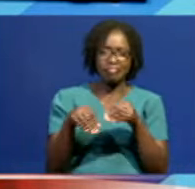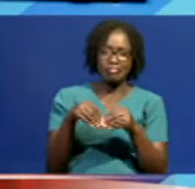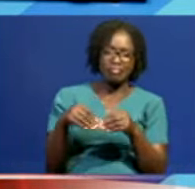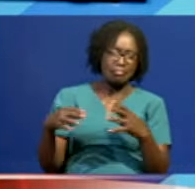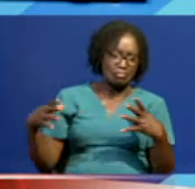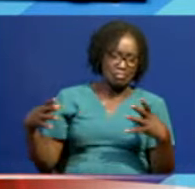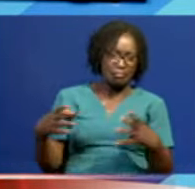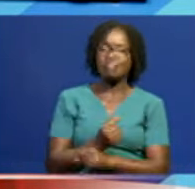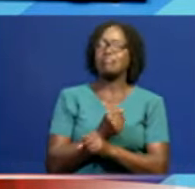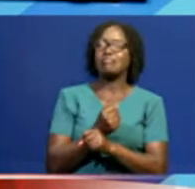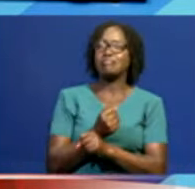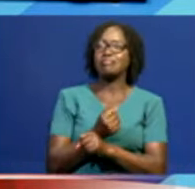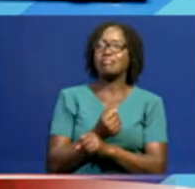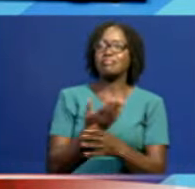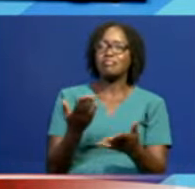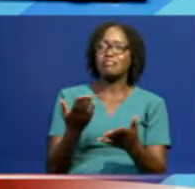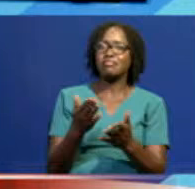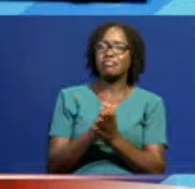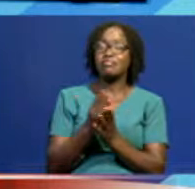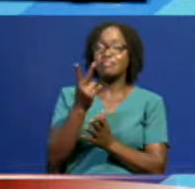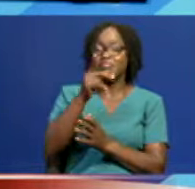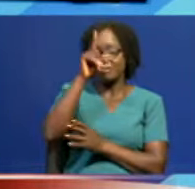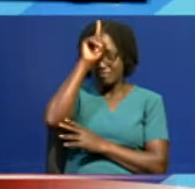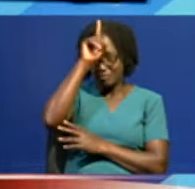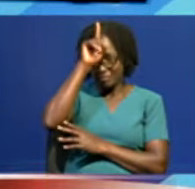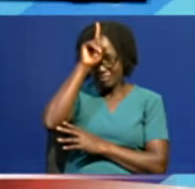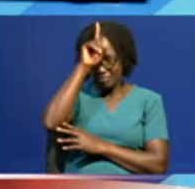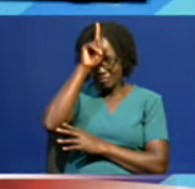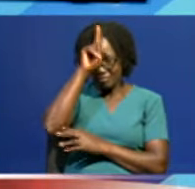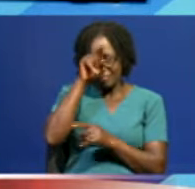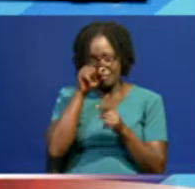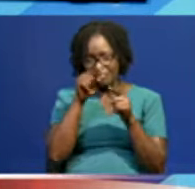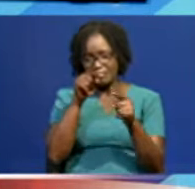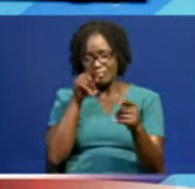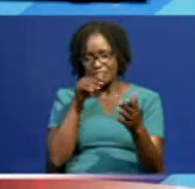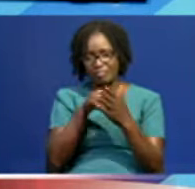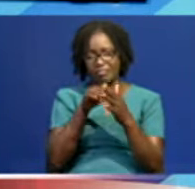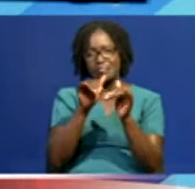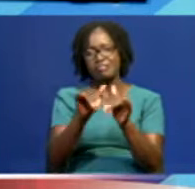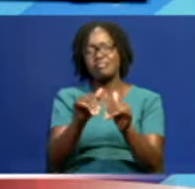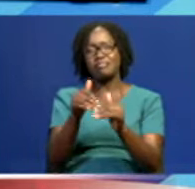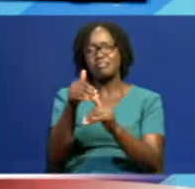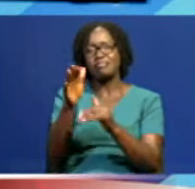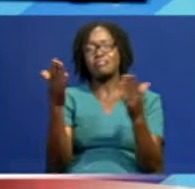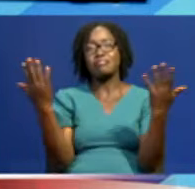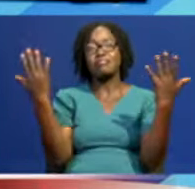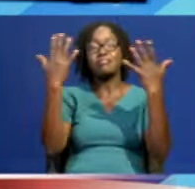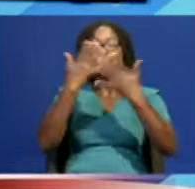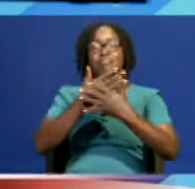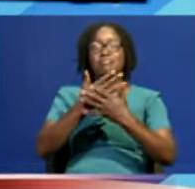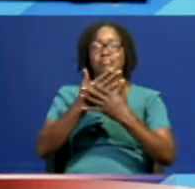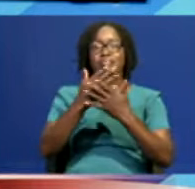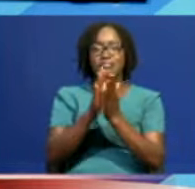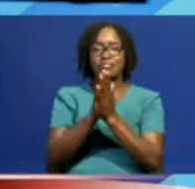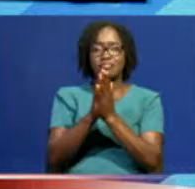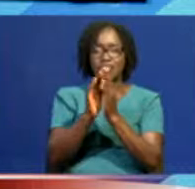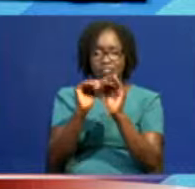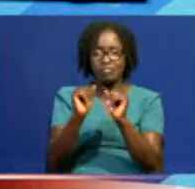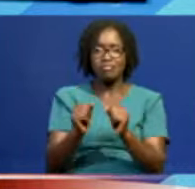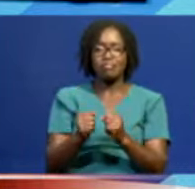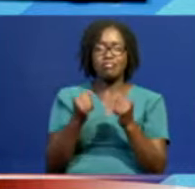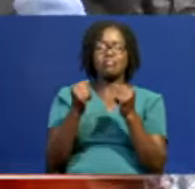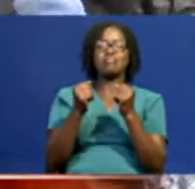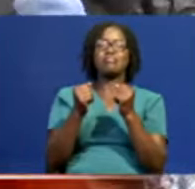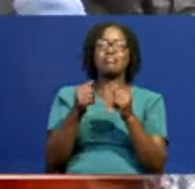vijiji vya Witeithie na Nyakaba. Wakazi hao wanaonya dhidi ya kukaa nje saa za usiku ili kuepuka kushambuliwa kwa